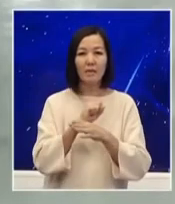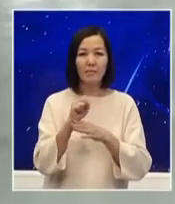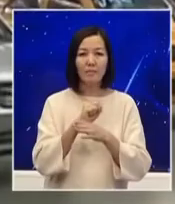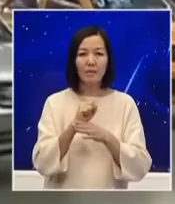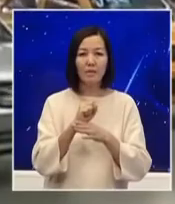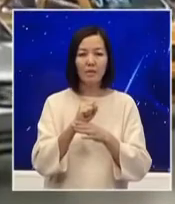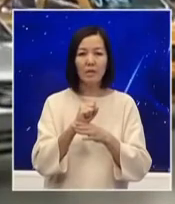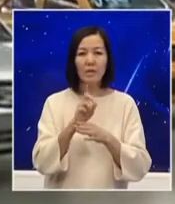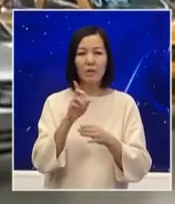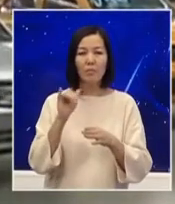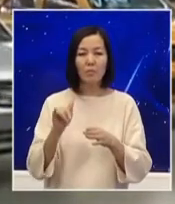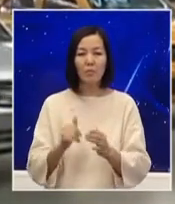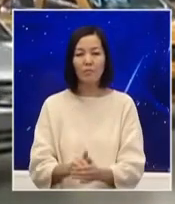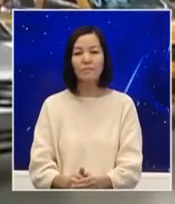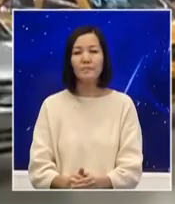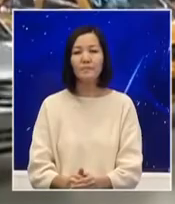пробегом.